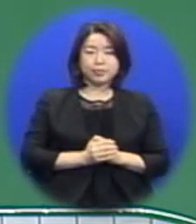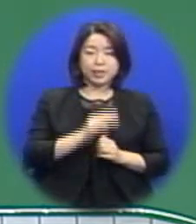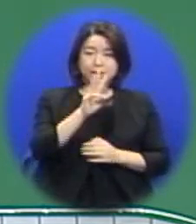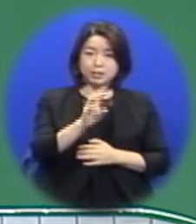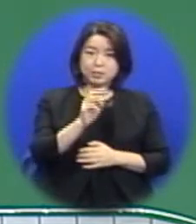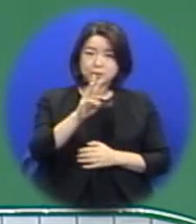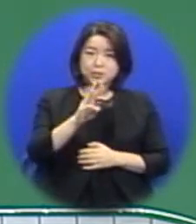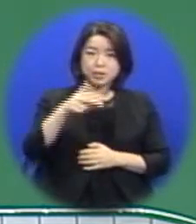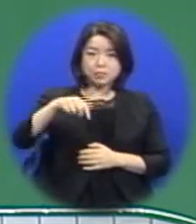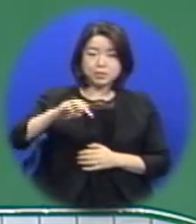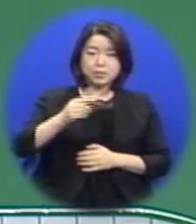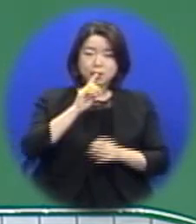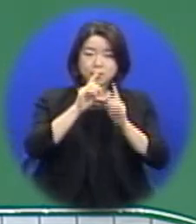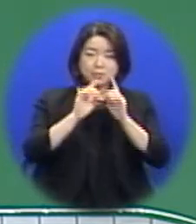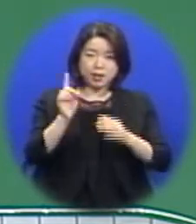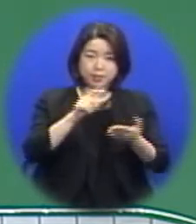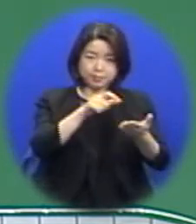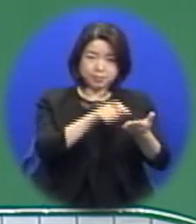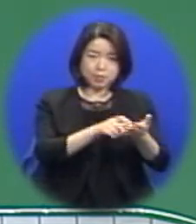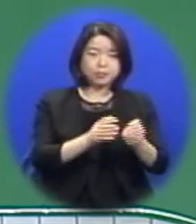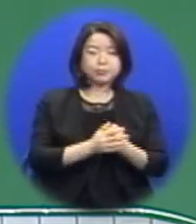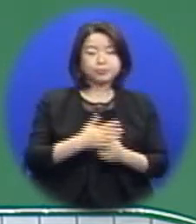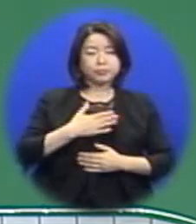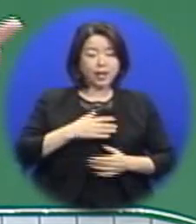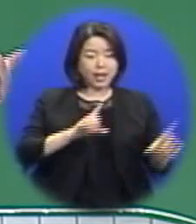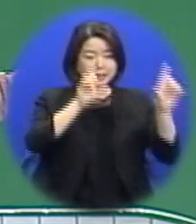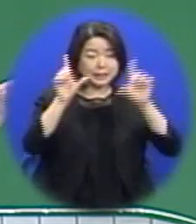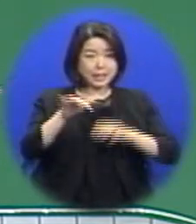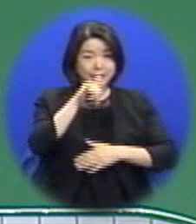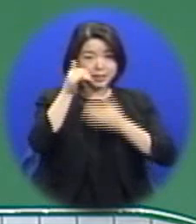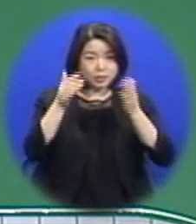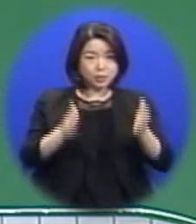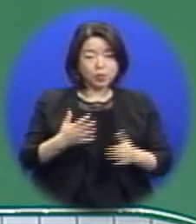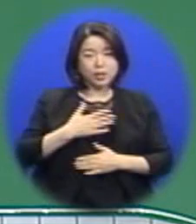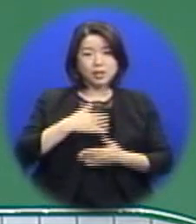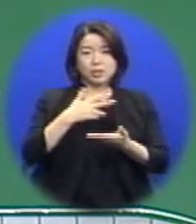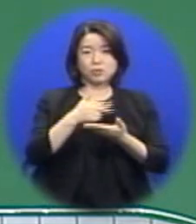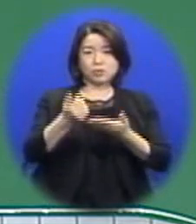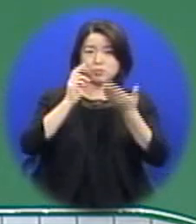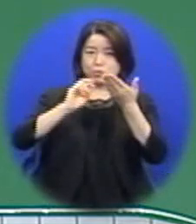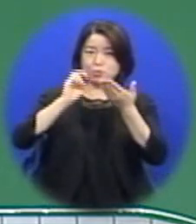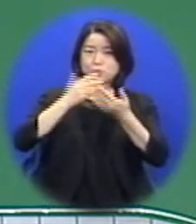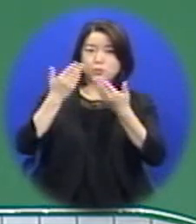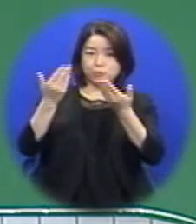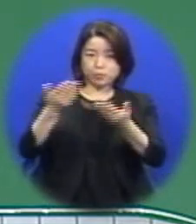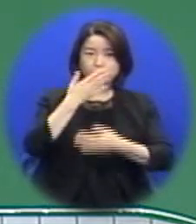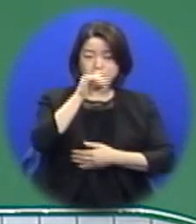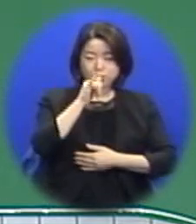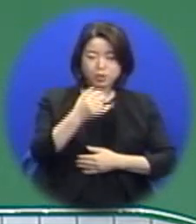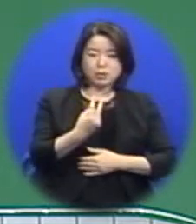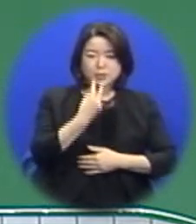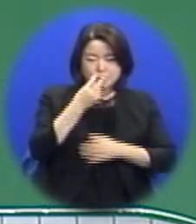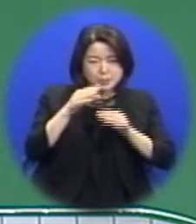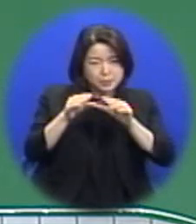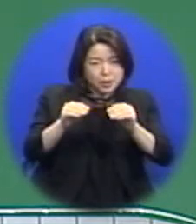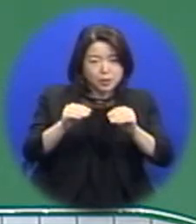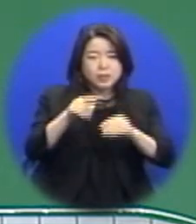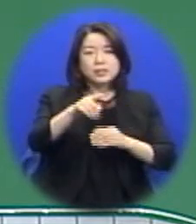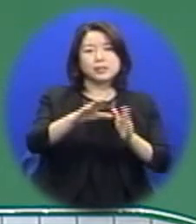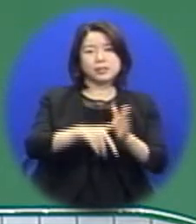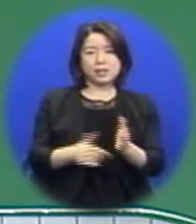33절에 이렇게 말합니다. 내가 살아있는 동안 나는 주님을 노래할 것이다. 숨을 거두는 그때까지 나의